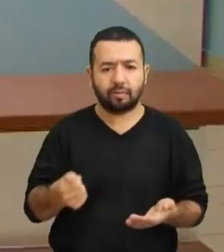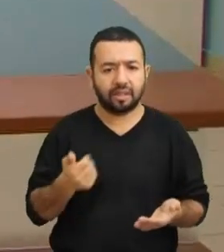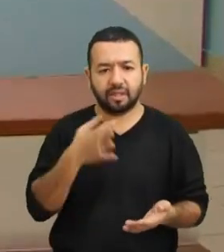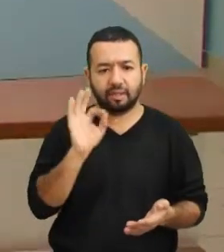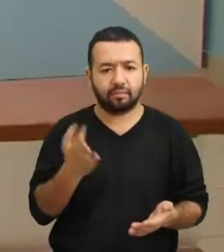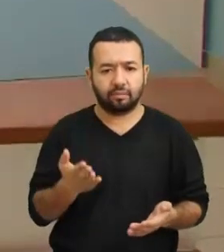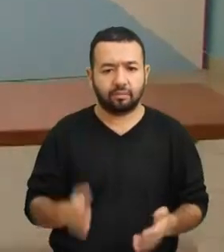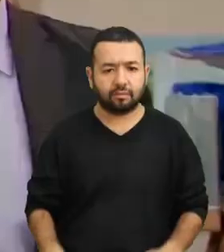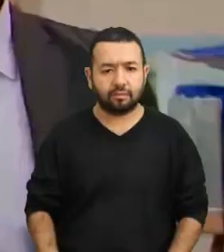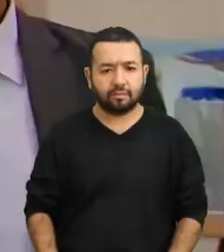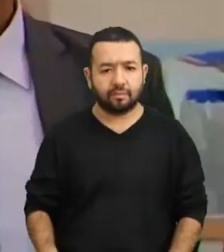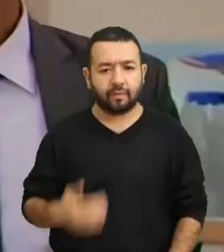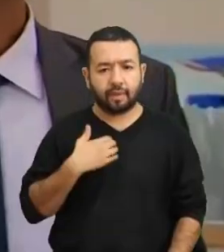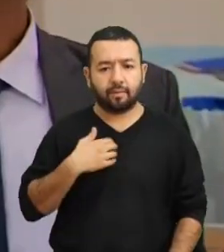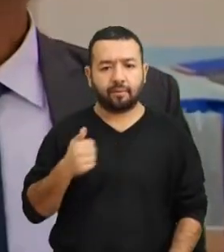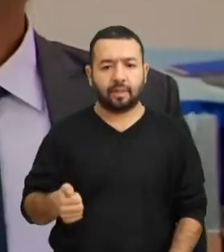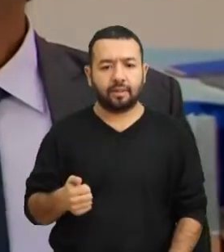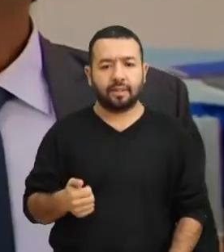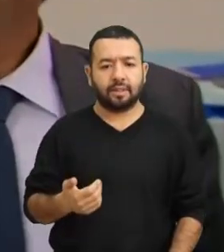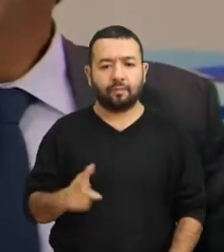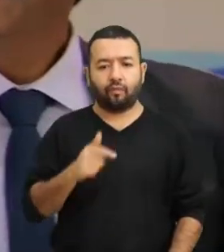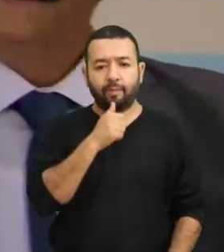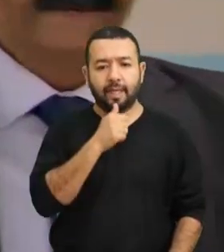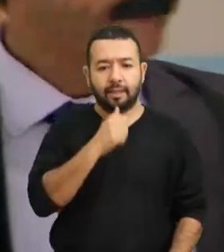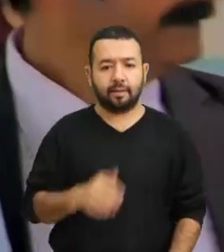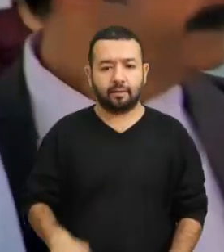alarma? Ben bastım Götü Bey.